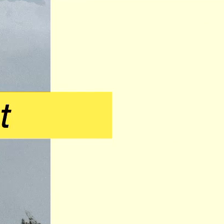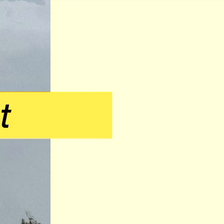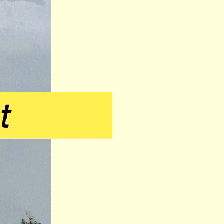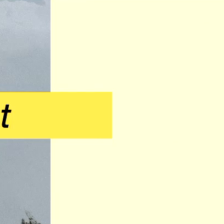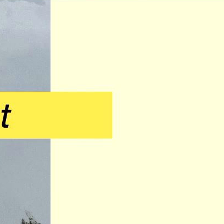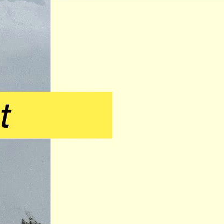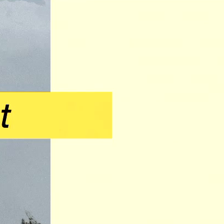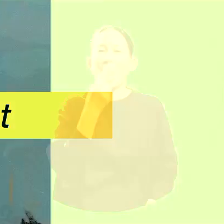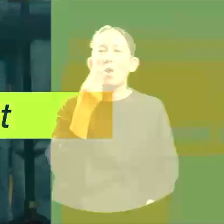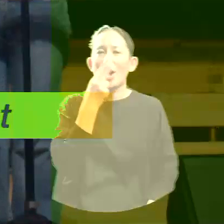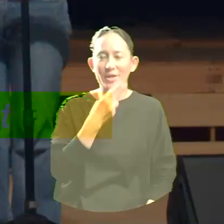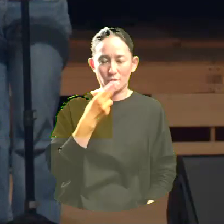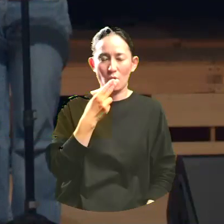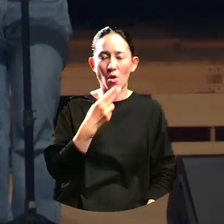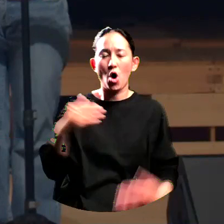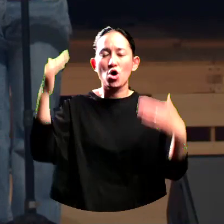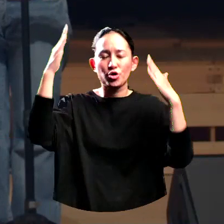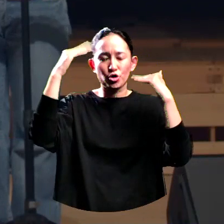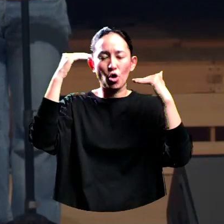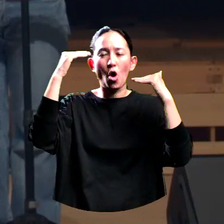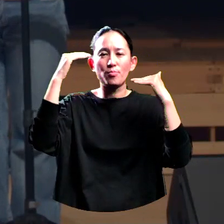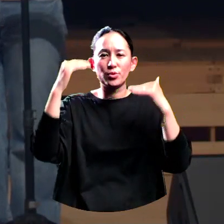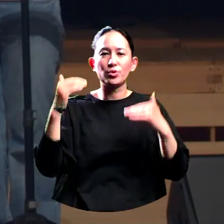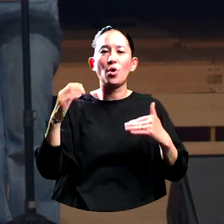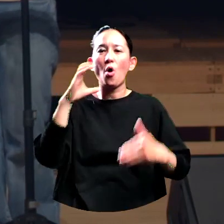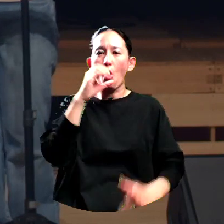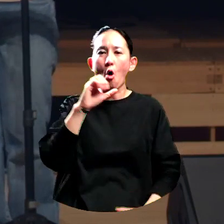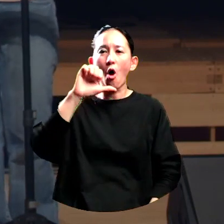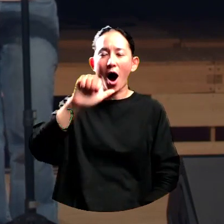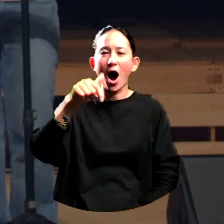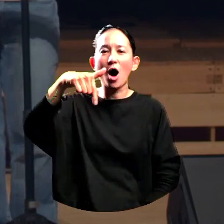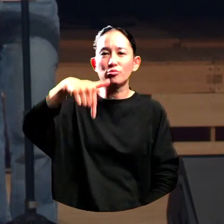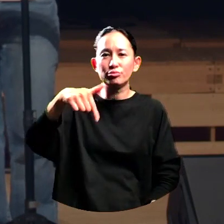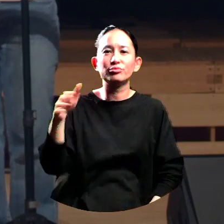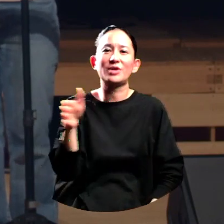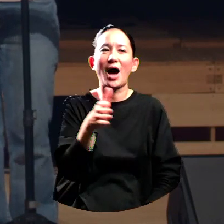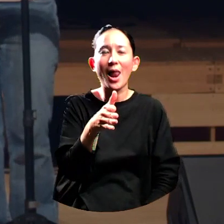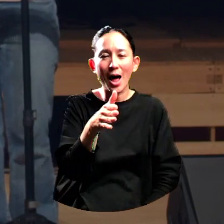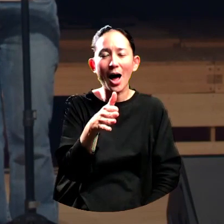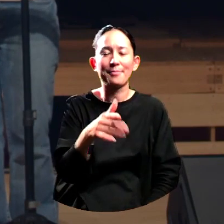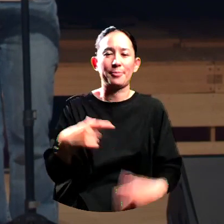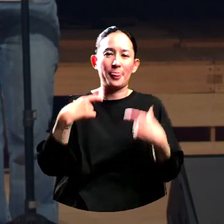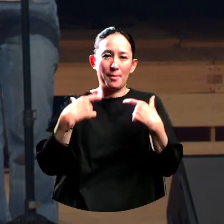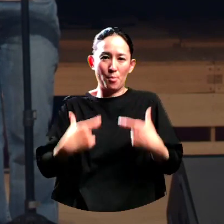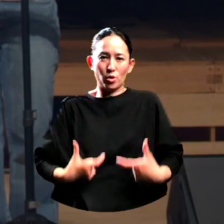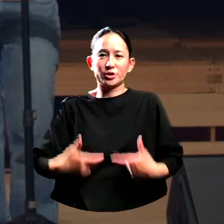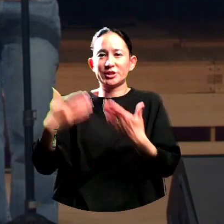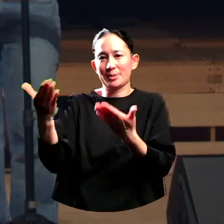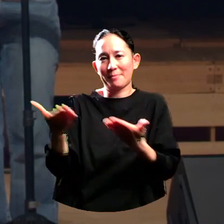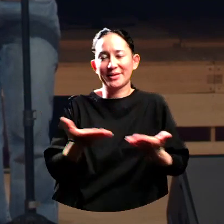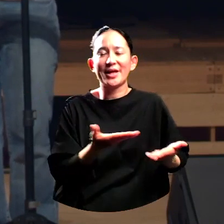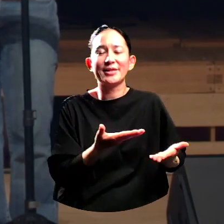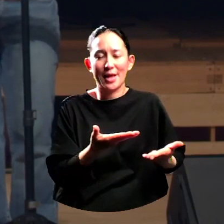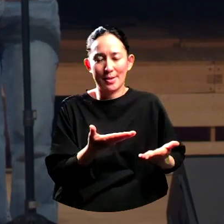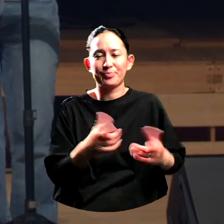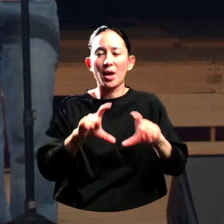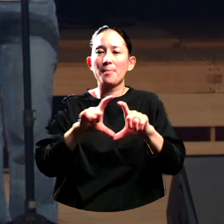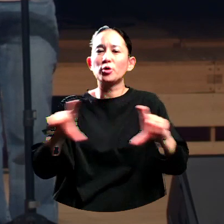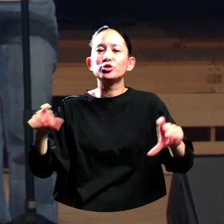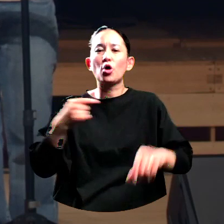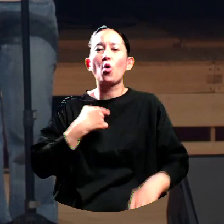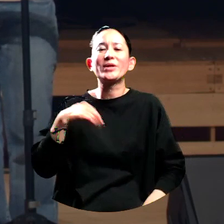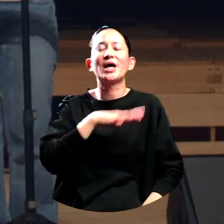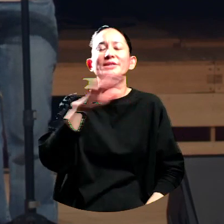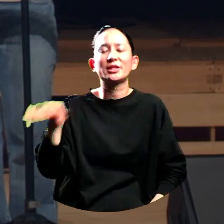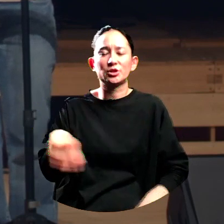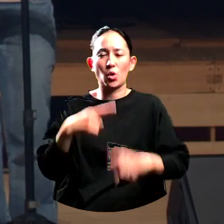Talo, and our own Pastor Tantan will be speaking at this wonderful event. そしてこのお花レトリートにはスペシャルゲストが、い